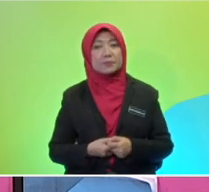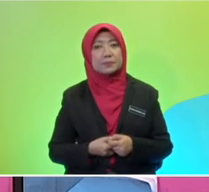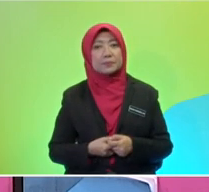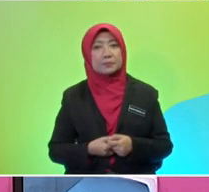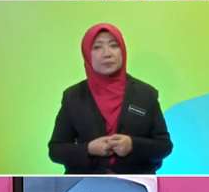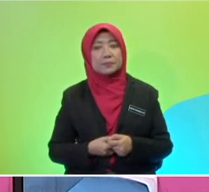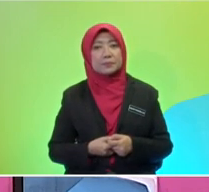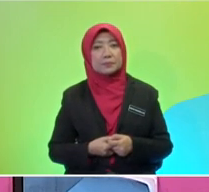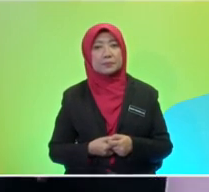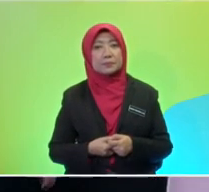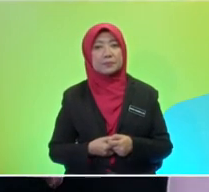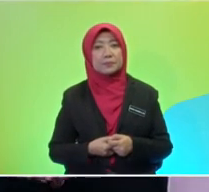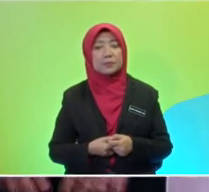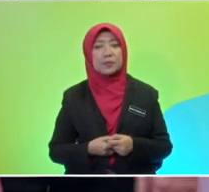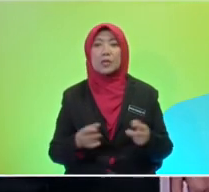dalam